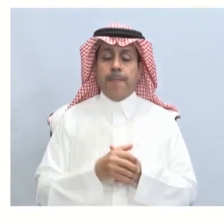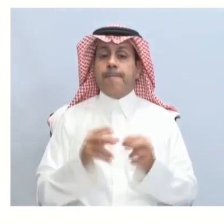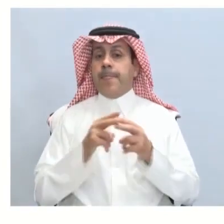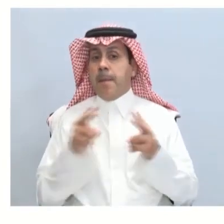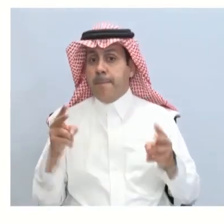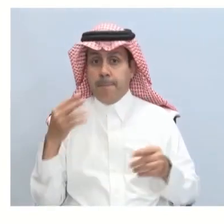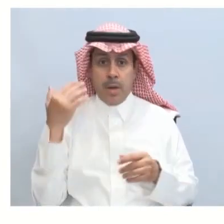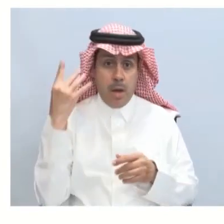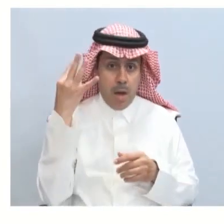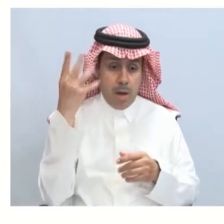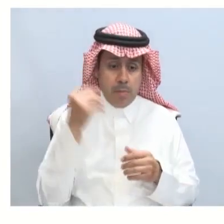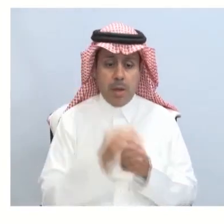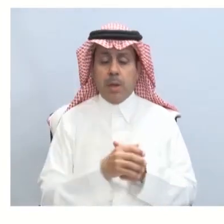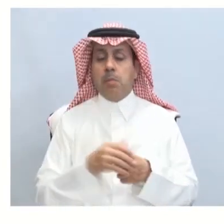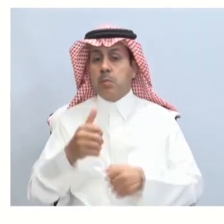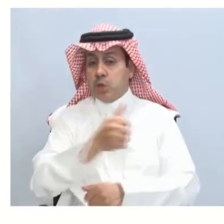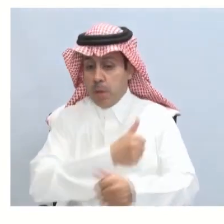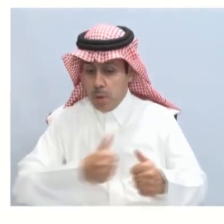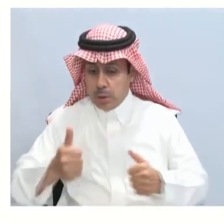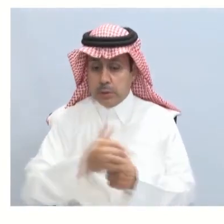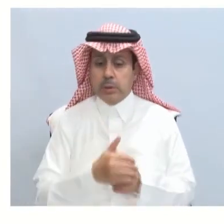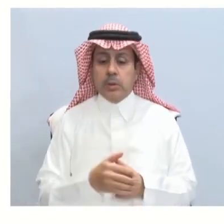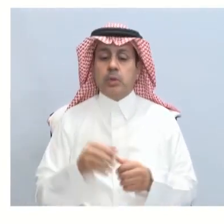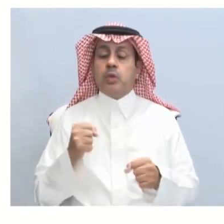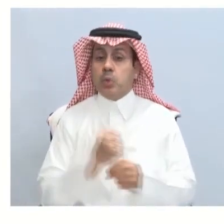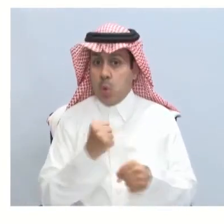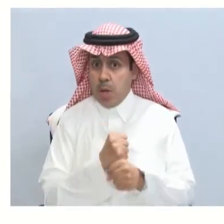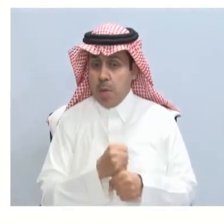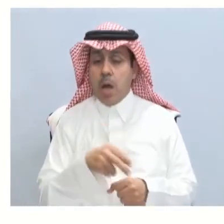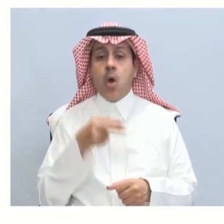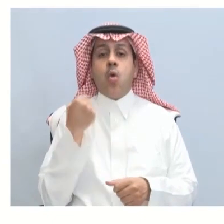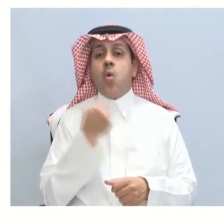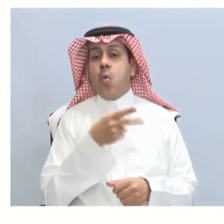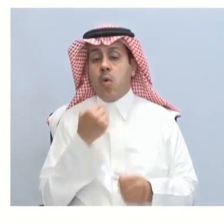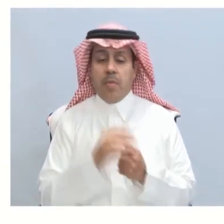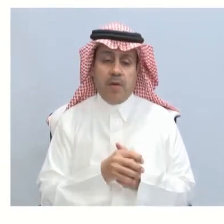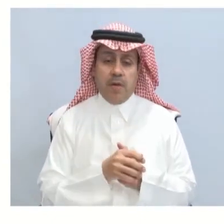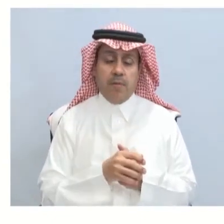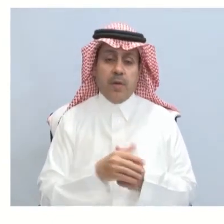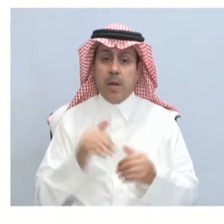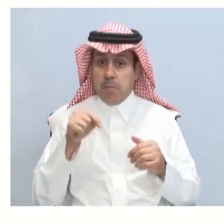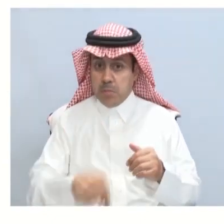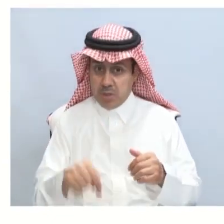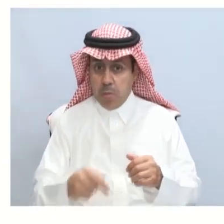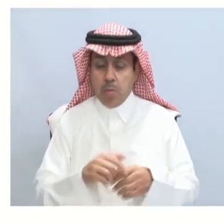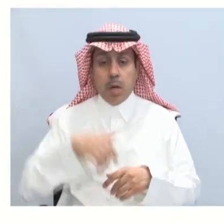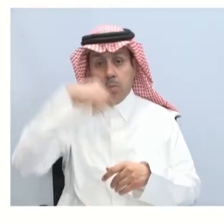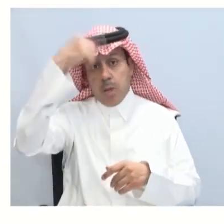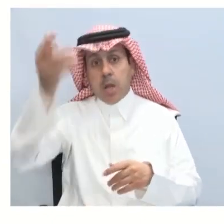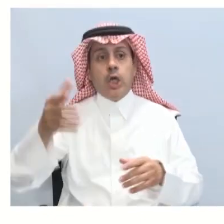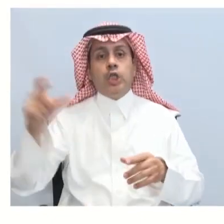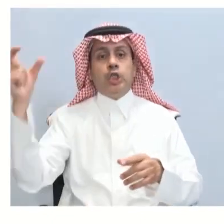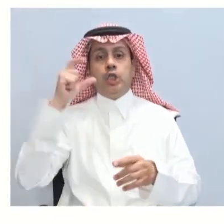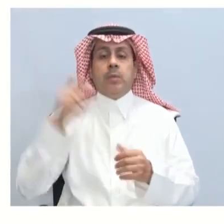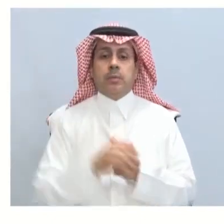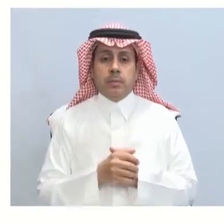مع زميلك اذكر اربعا من المسابقات التي تقيمها الدوله على المستوى المحلي والدولي